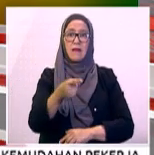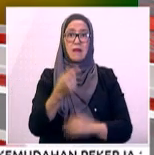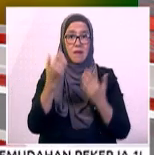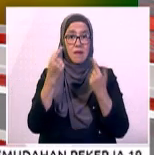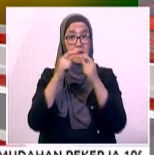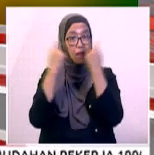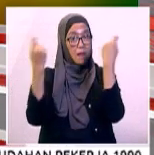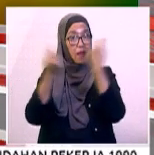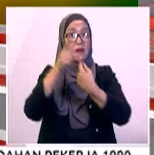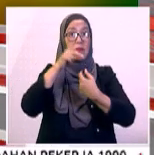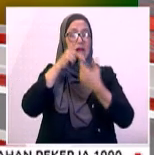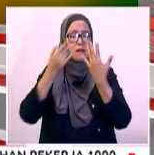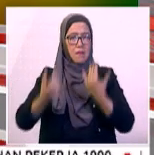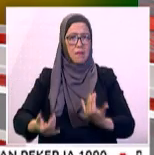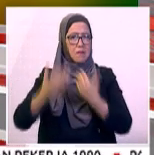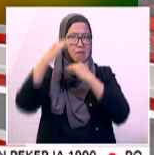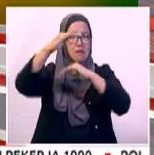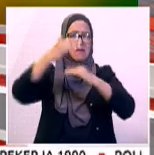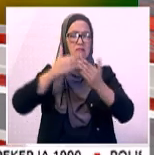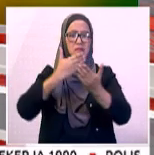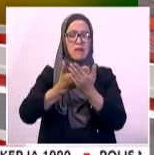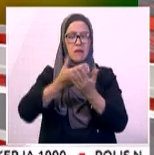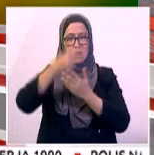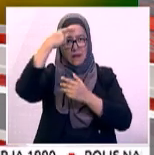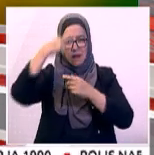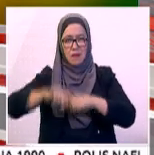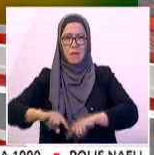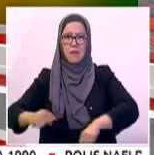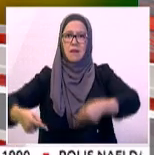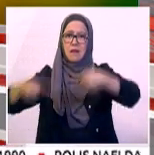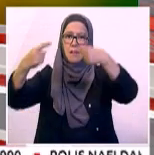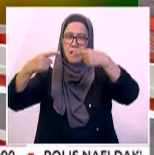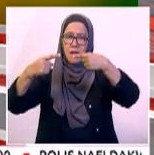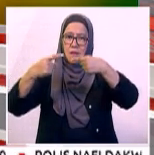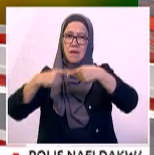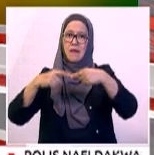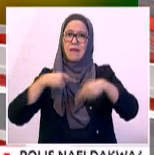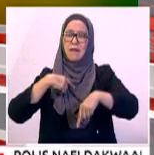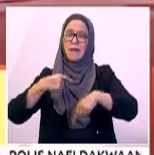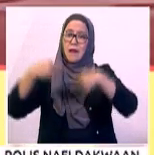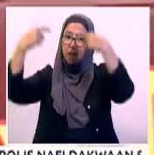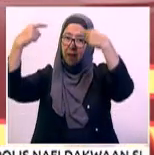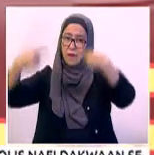tahap terbaik untuk menghadapi saingan Piala Malaysia musim ini.